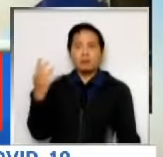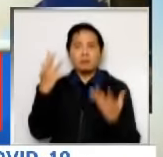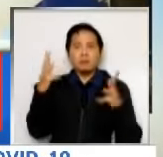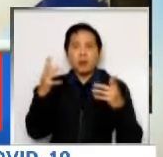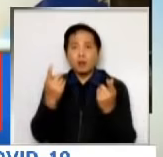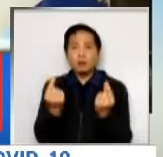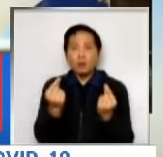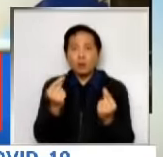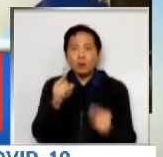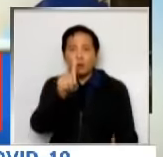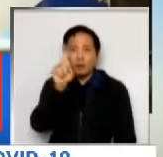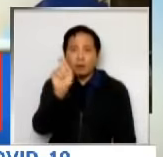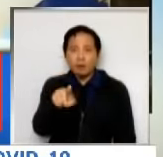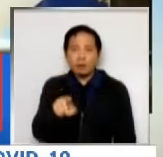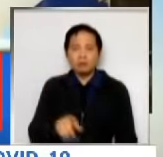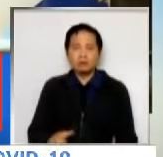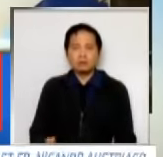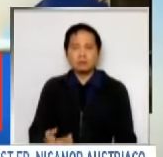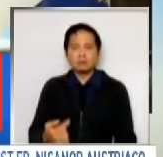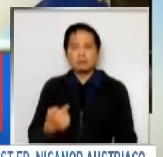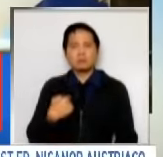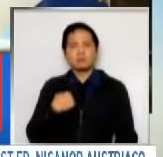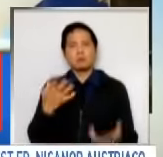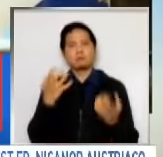Gusto ko nang umiyak sa harap ninyo pero